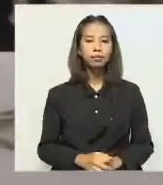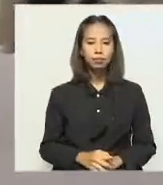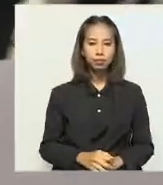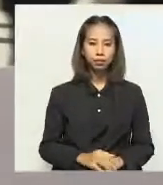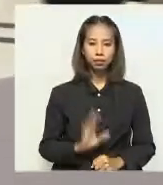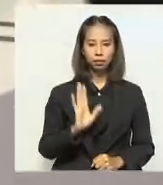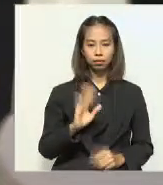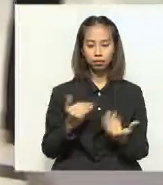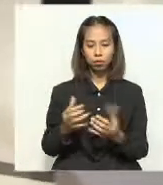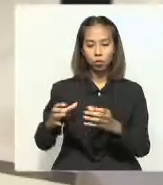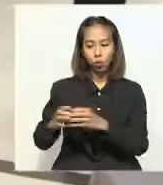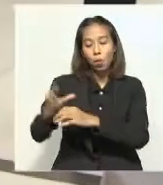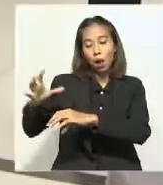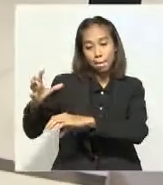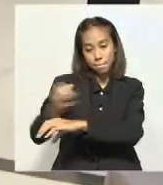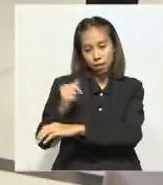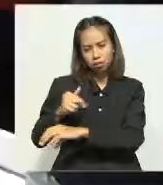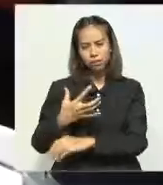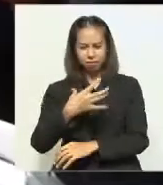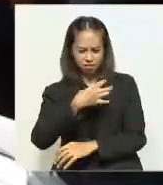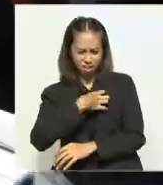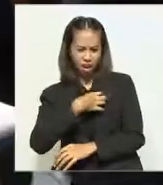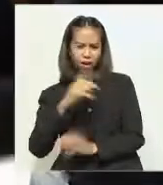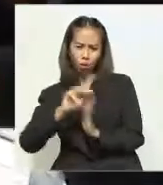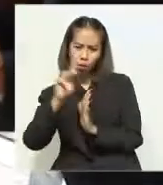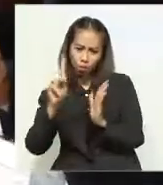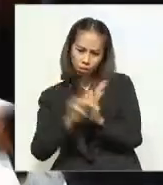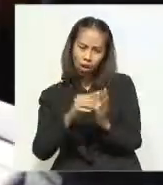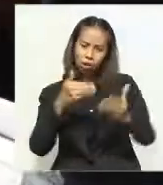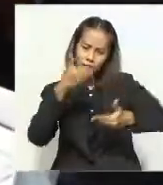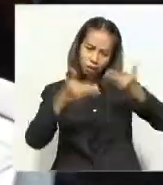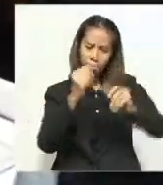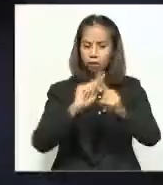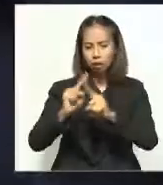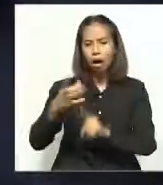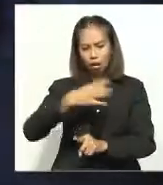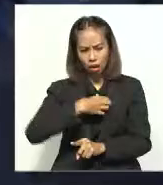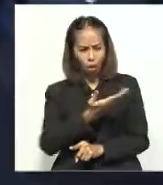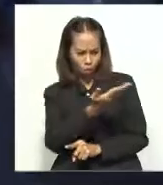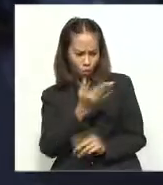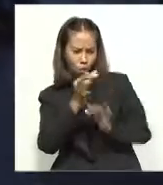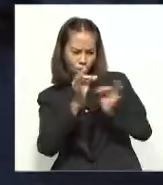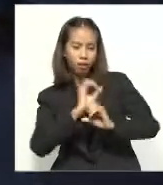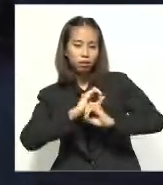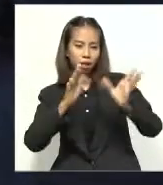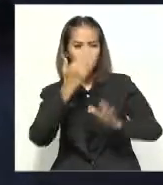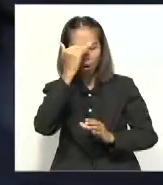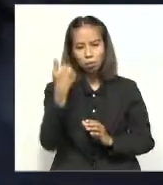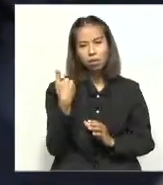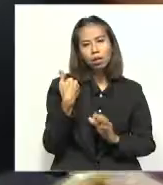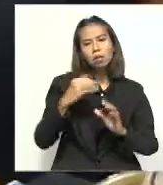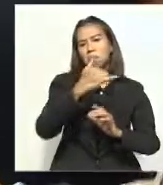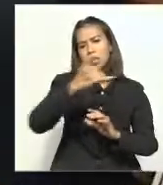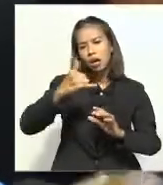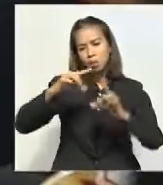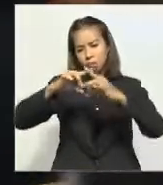ที่ท่าทีของพรรคการเมืองนะคะต้องการความชัดเจนเกี่ยวกับการดำเนินการเนื่องจากบางประเด็นยังขัดแย้งกับคำสั่งหัวหน้